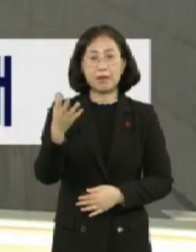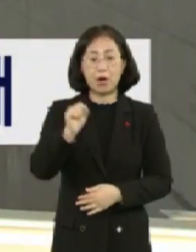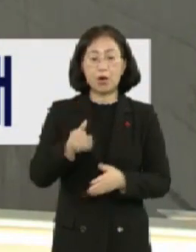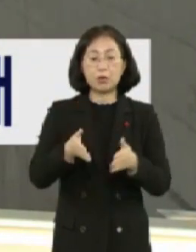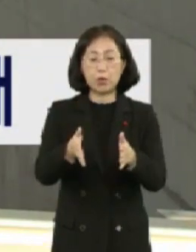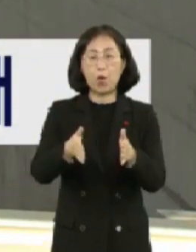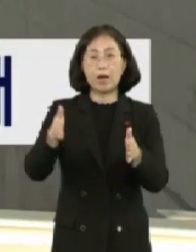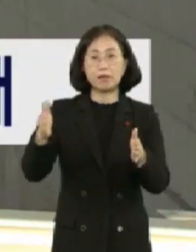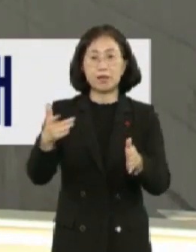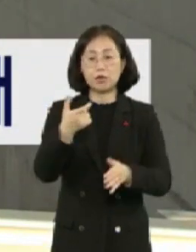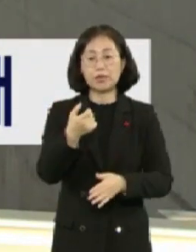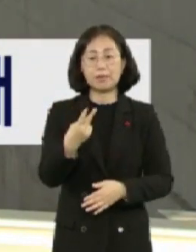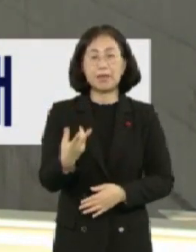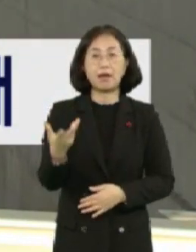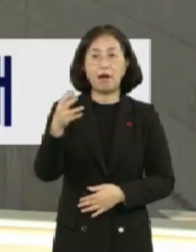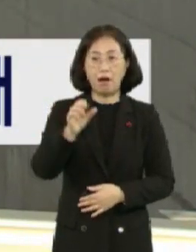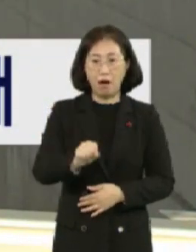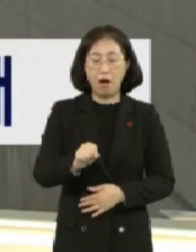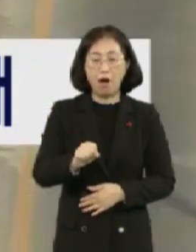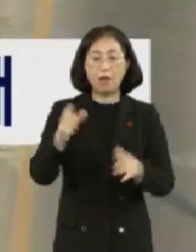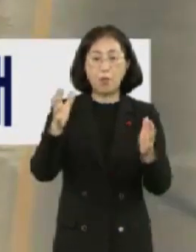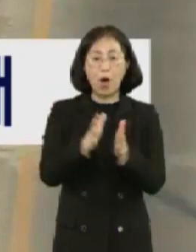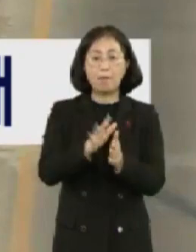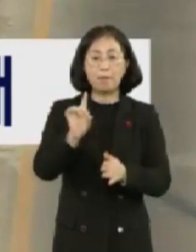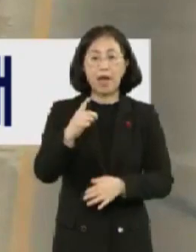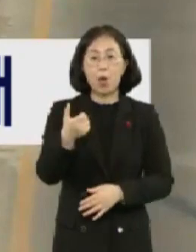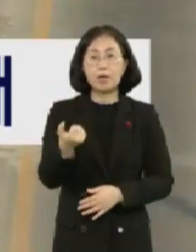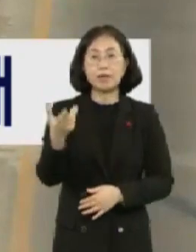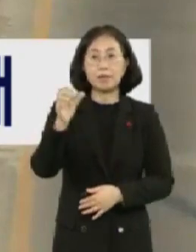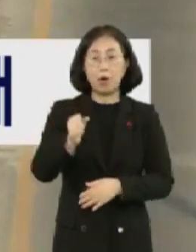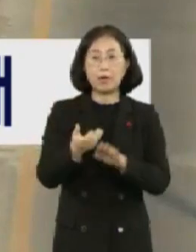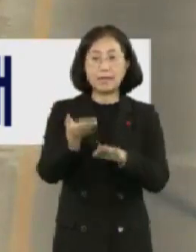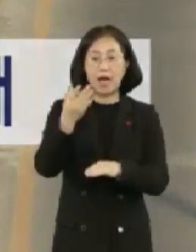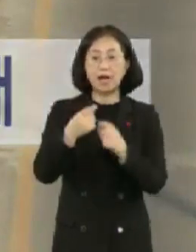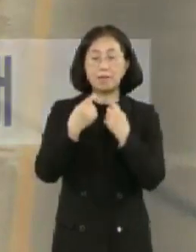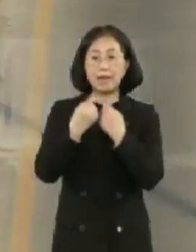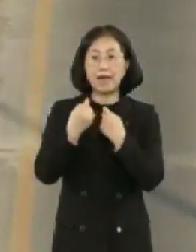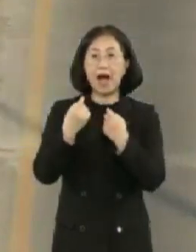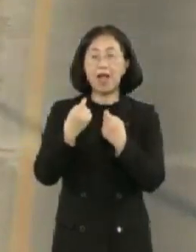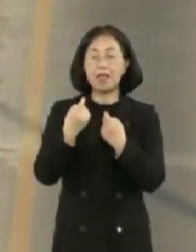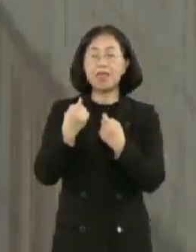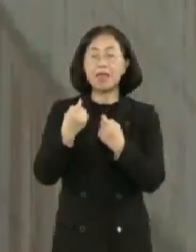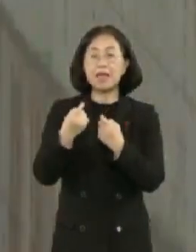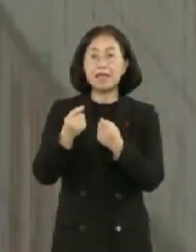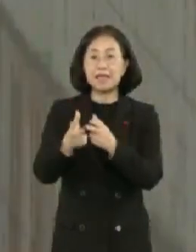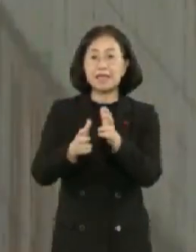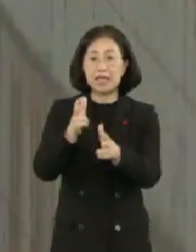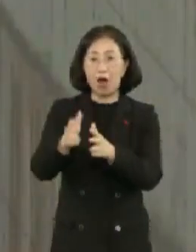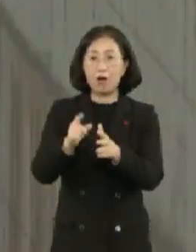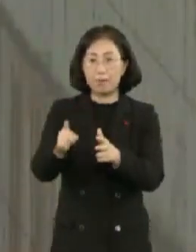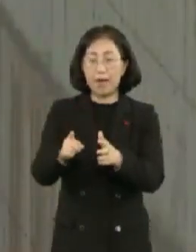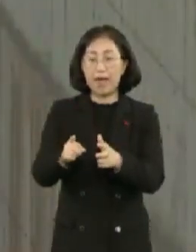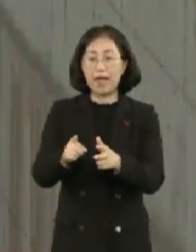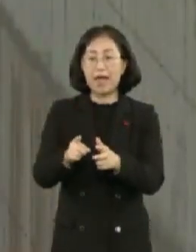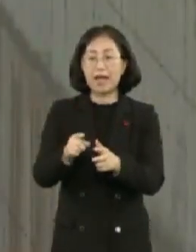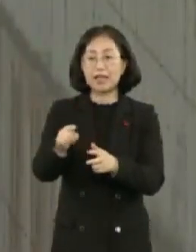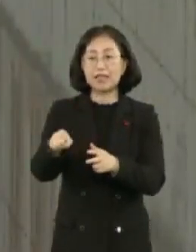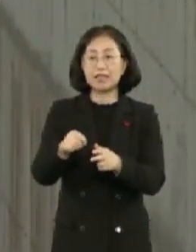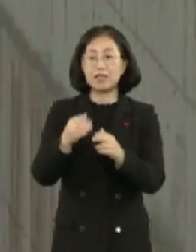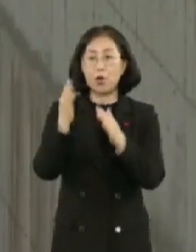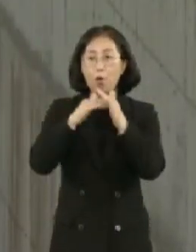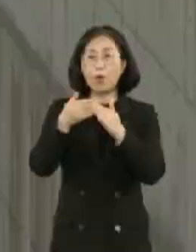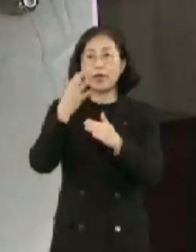도로 확충에 62억 원 등 150억 원 이상 민간 이익을 공공 이익으로 환원했습니다. 내년